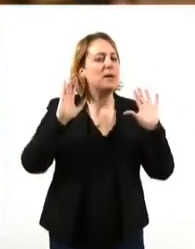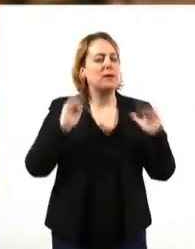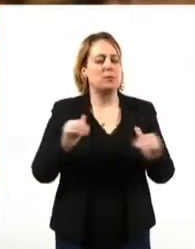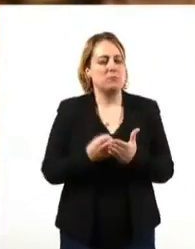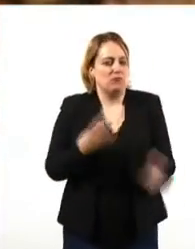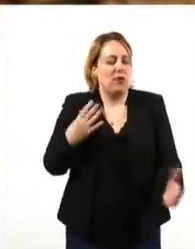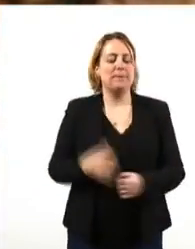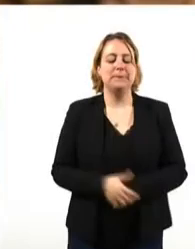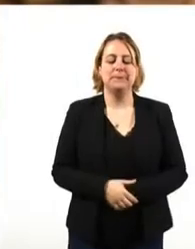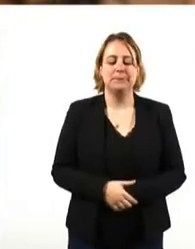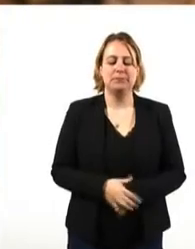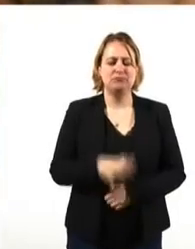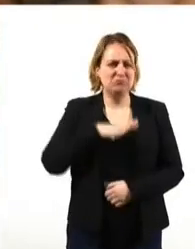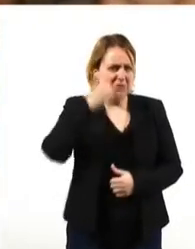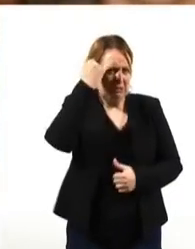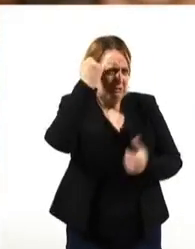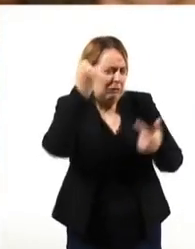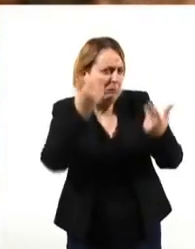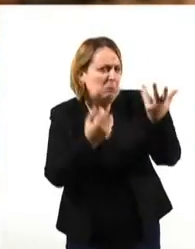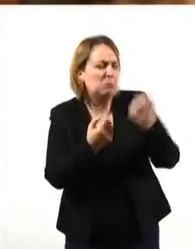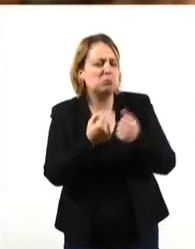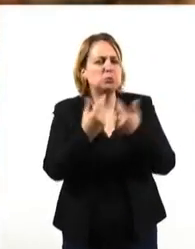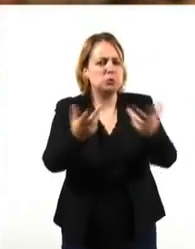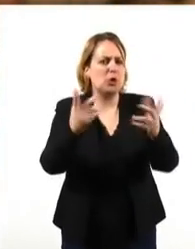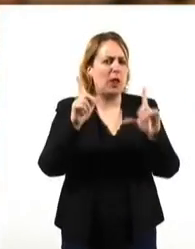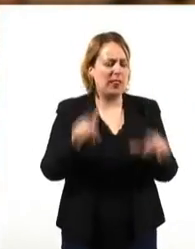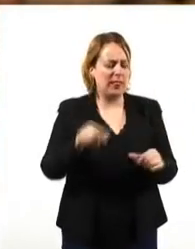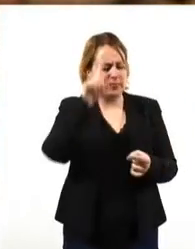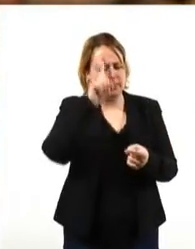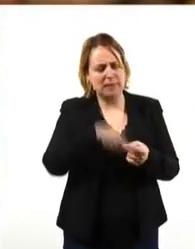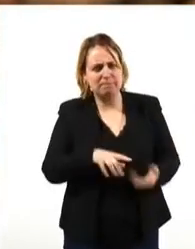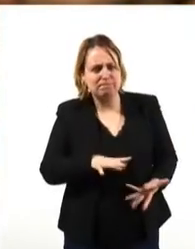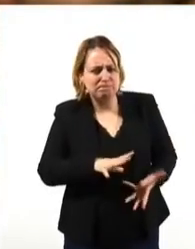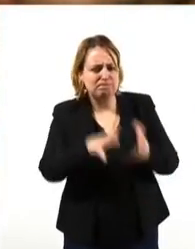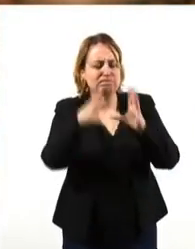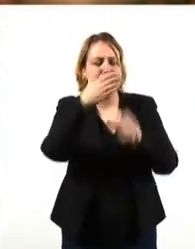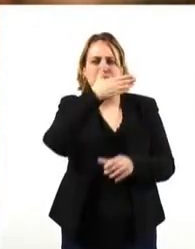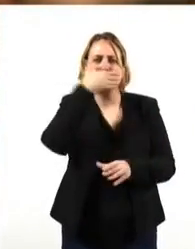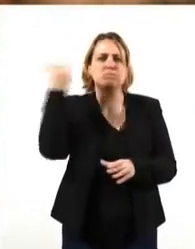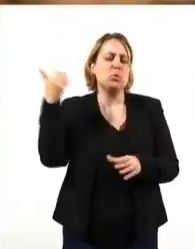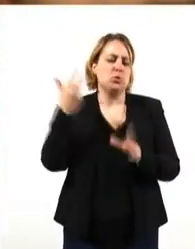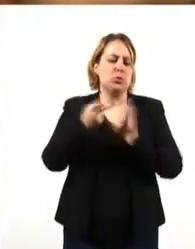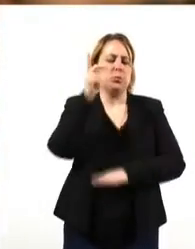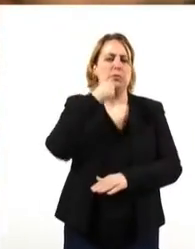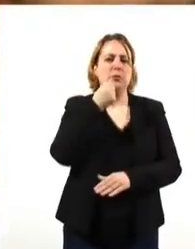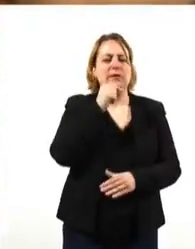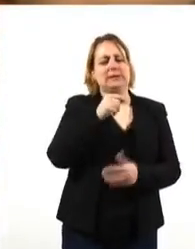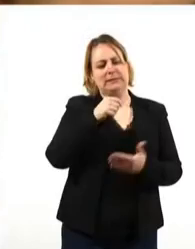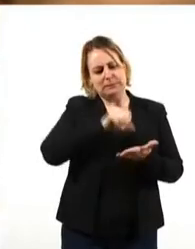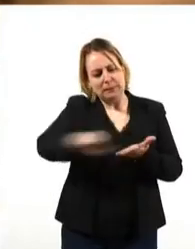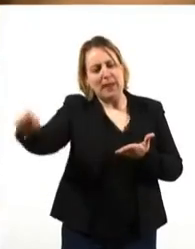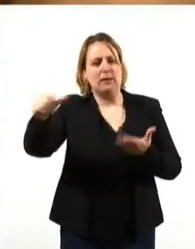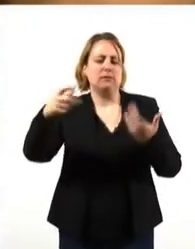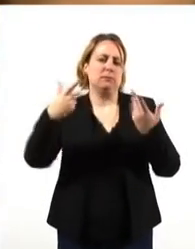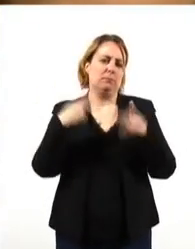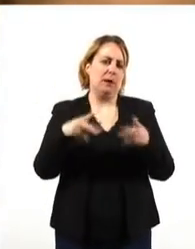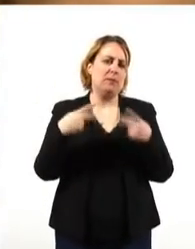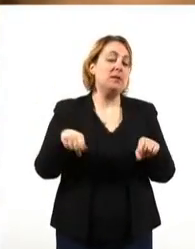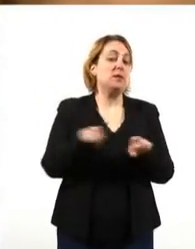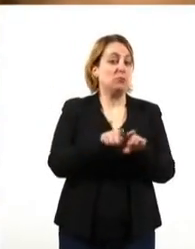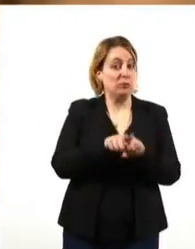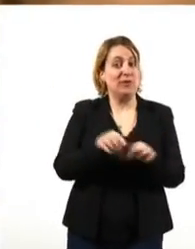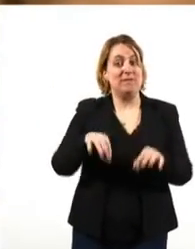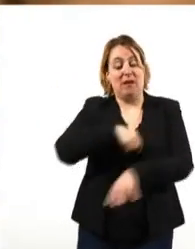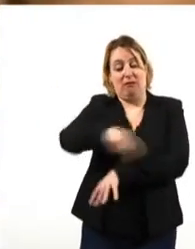plein de pistes possibles, il me semble, pour réussir à améliorer l'accès au permis de conduire, aussi bien dans le temps que ça prend